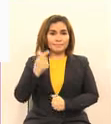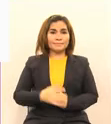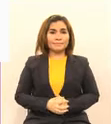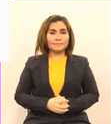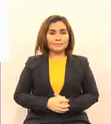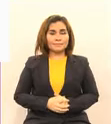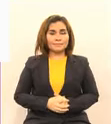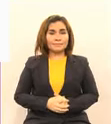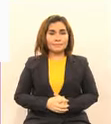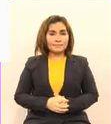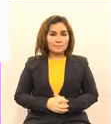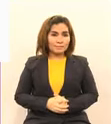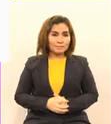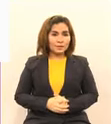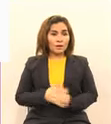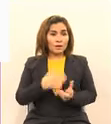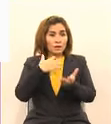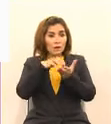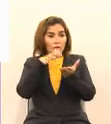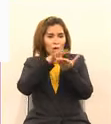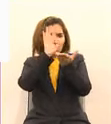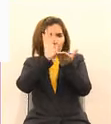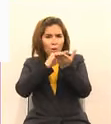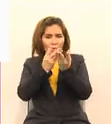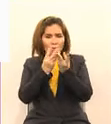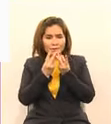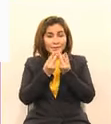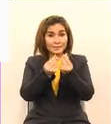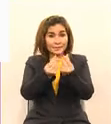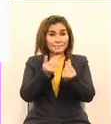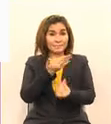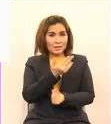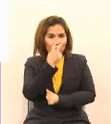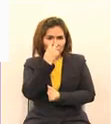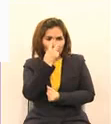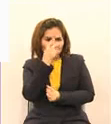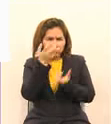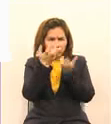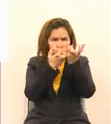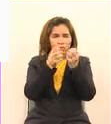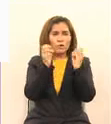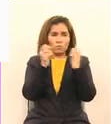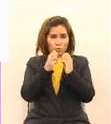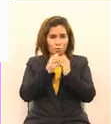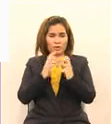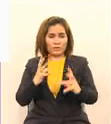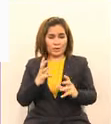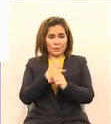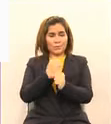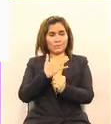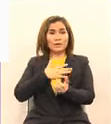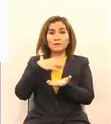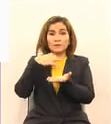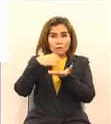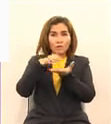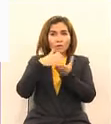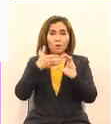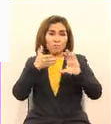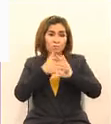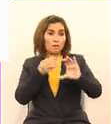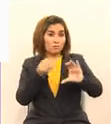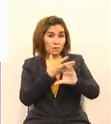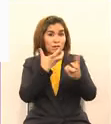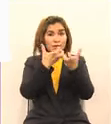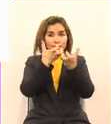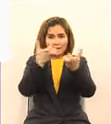พอสไลด์ที่ดูรายในเชิงรายละเอียดนะครับอาจจะดูยุ่งยุ่งนิดหนึ่งแต่จะเรียนพวกเราว่าสไลด์แผ่นนี้จะจำแน